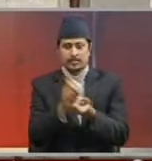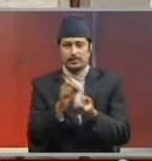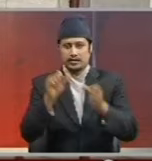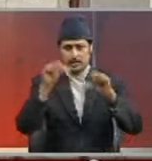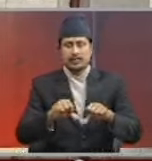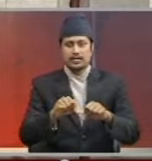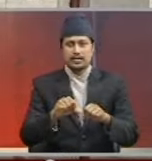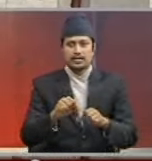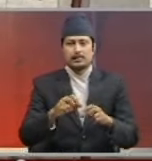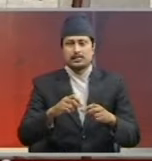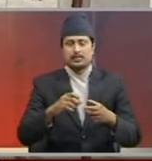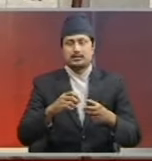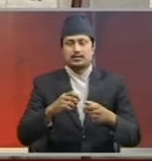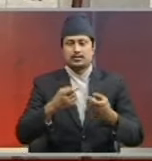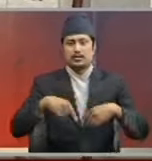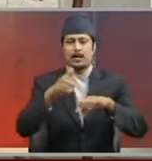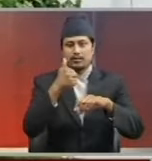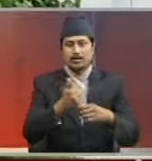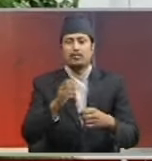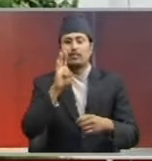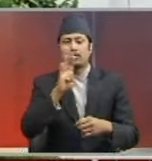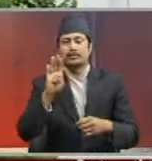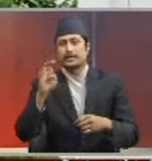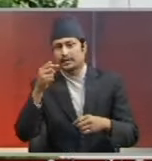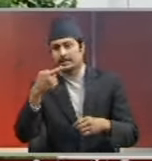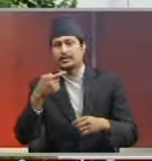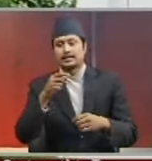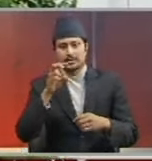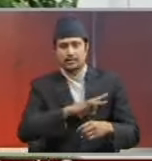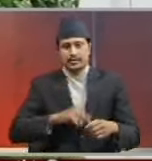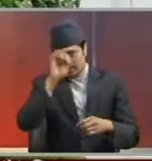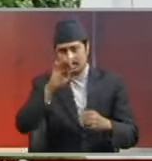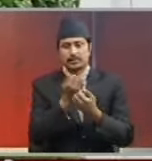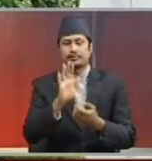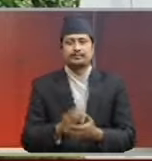गरिएको सभामुखका प्रेस सल्लाहकार बबिन शर्माले जानकारी दिए।